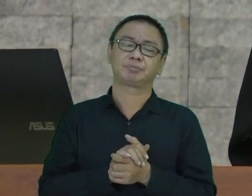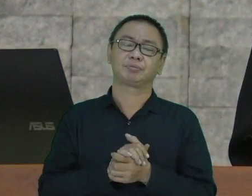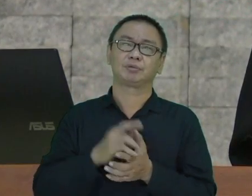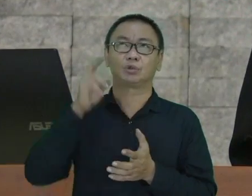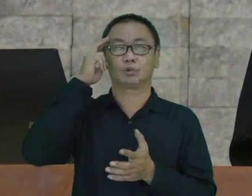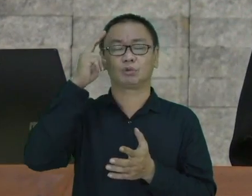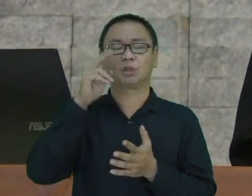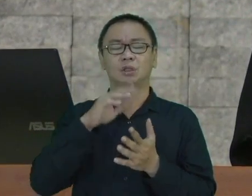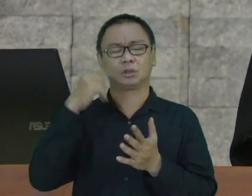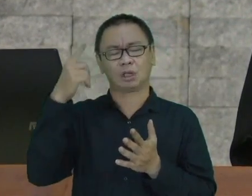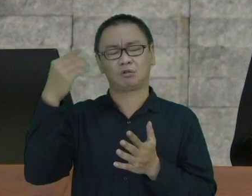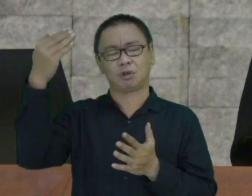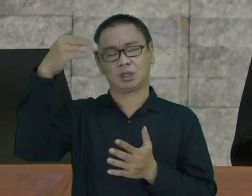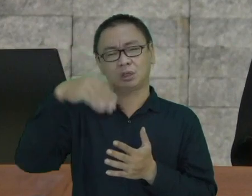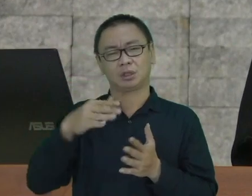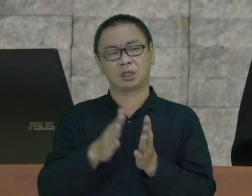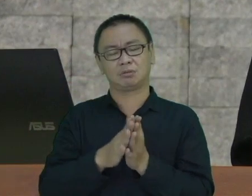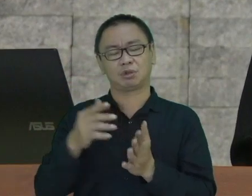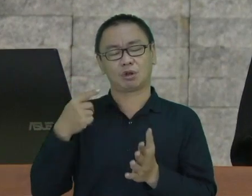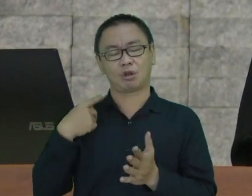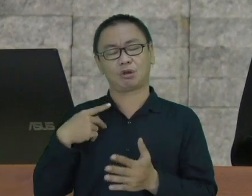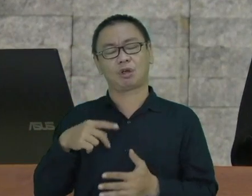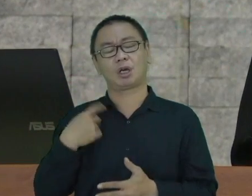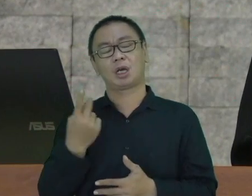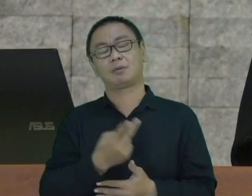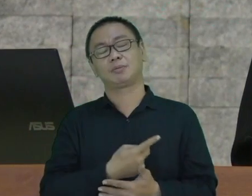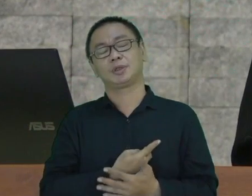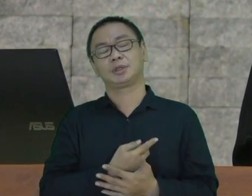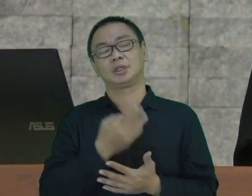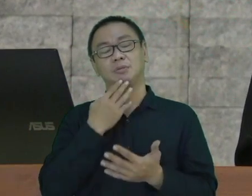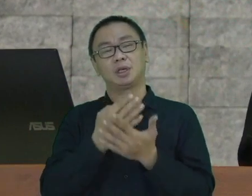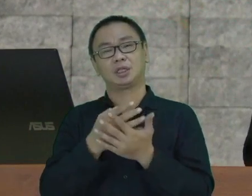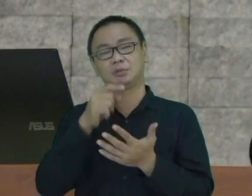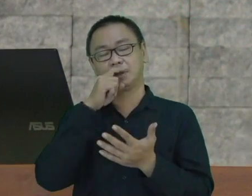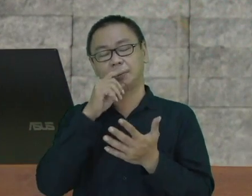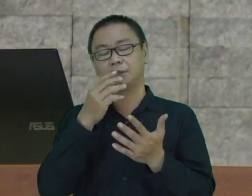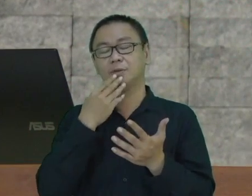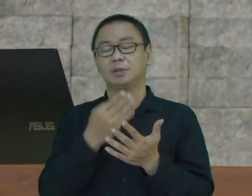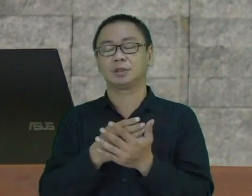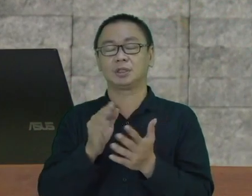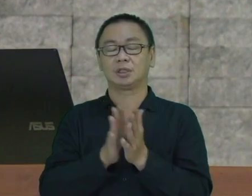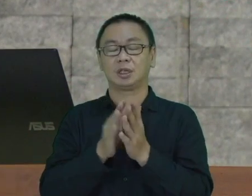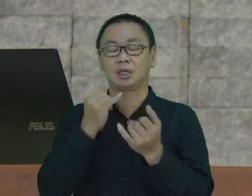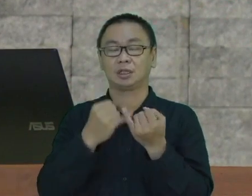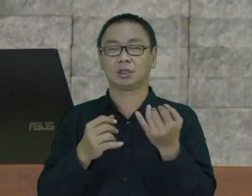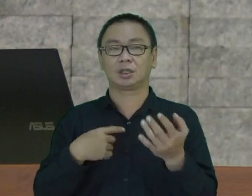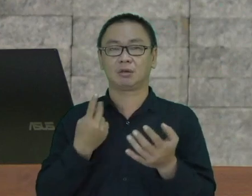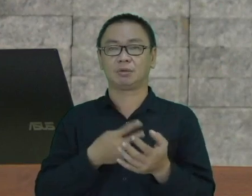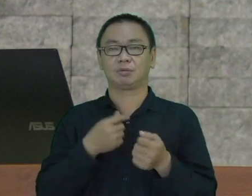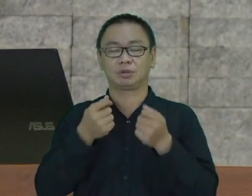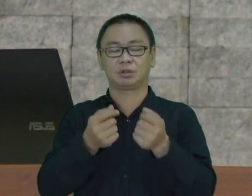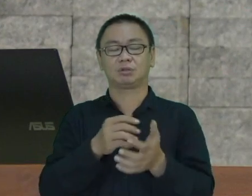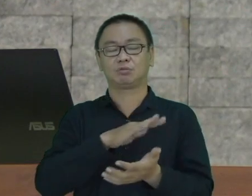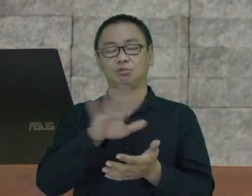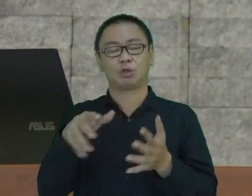yang senantiasa hadir dan menolong kami. Terima kasih ya Bapa, terima kasih. dan pada akhirnya kami mau menyerahkan seluruh doa